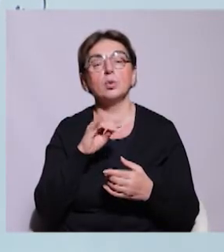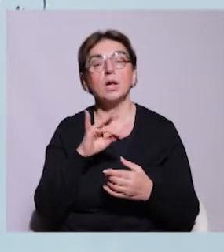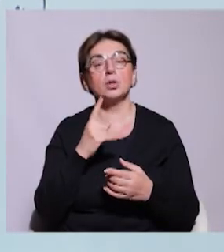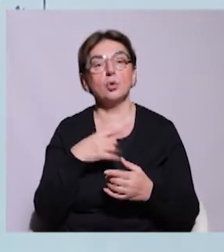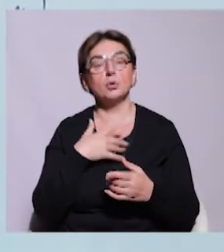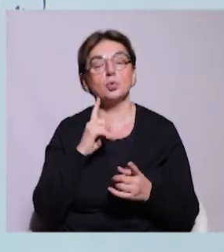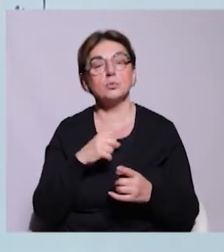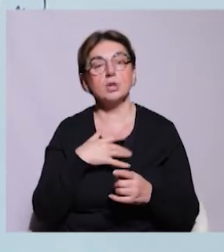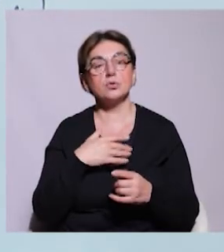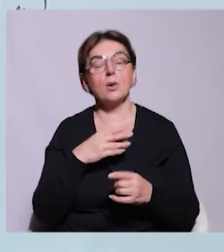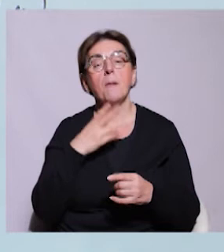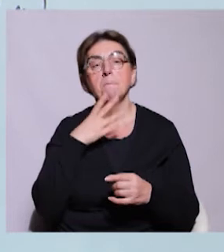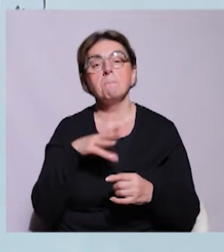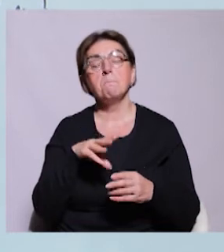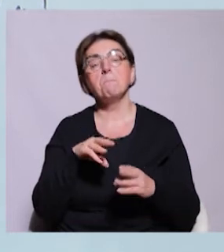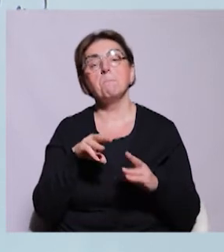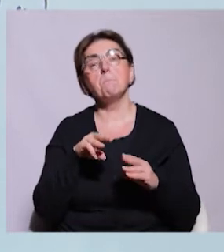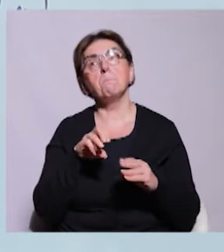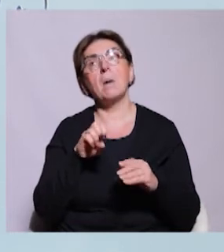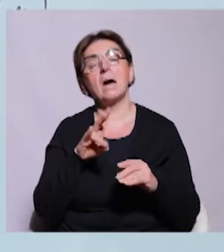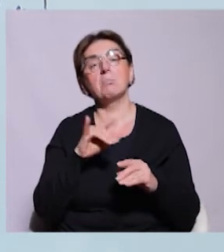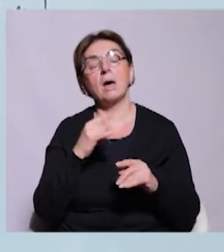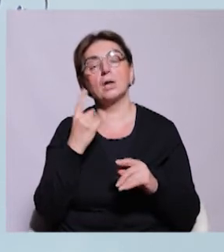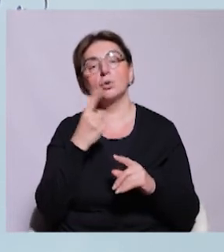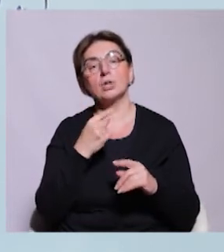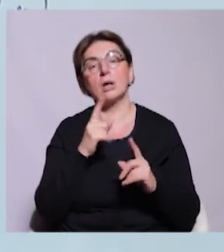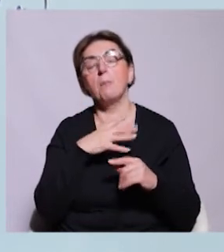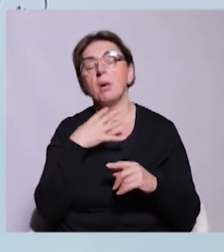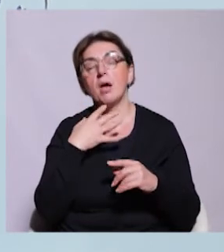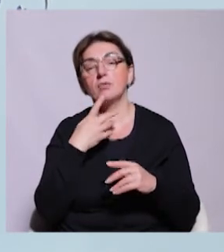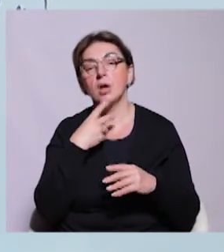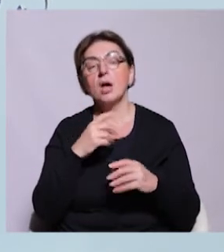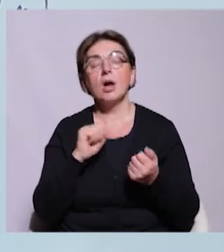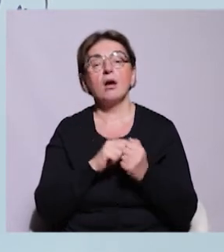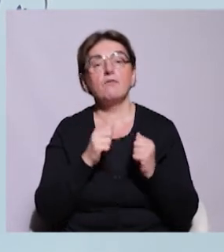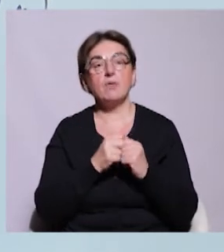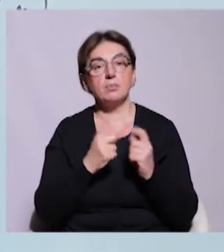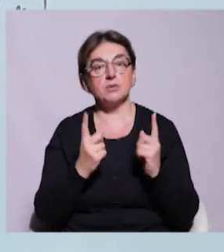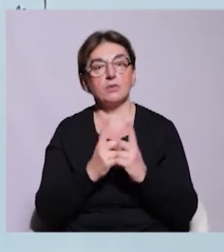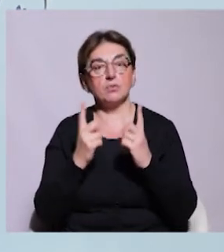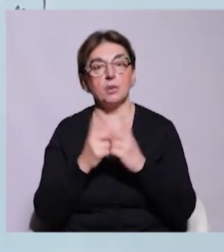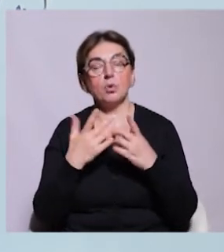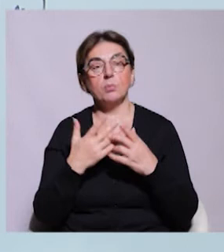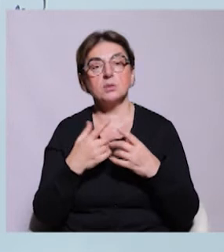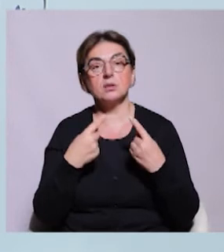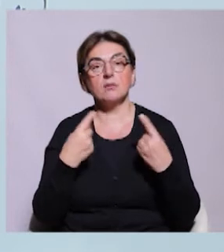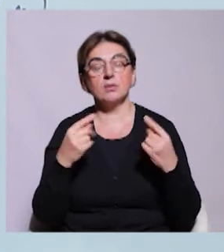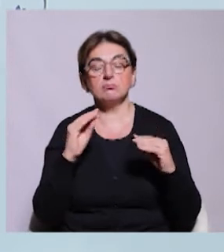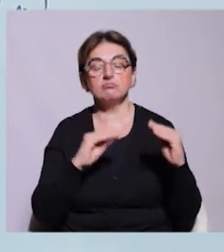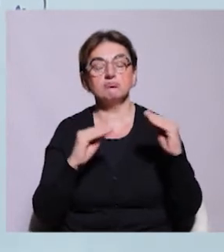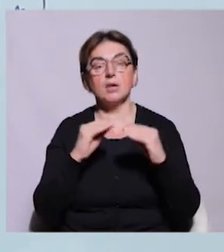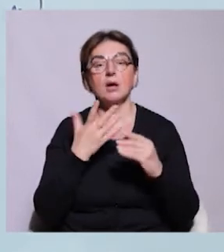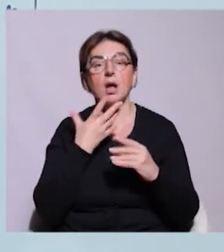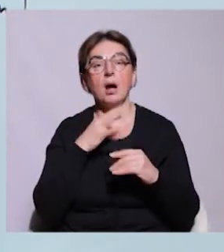მისი ქიმიური დასახელება. თუმცა ჩვენ გვხვდება მარმარილოს სახით და ძალიან ბევრი მინერალის სახით, მინერალური ქვების სახით, რომელსაც ჩვენ